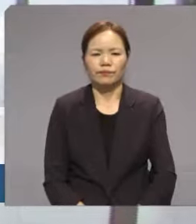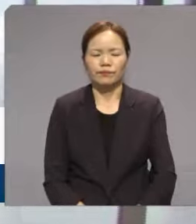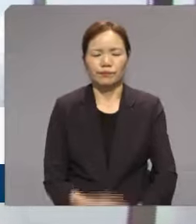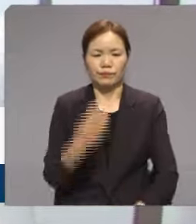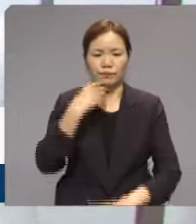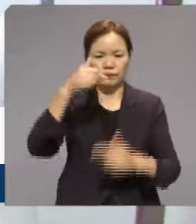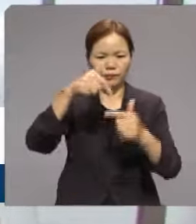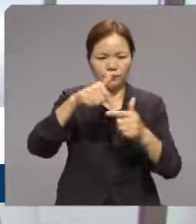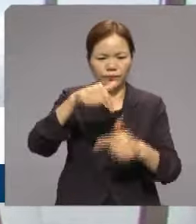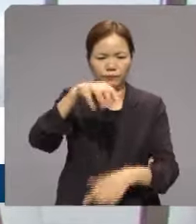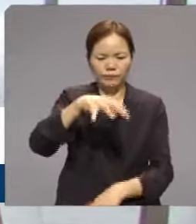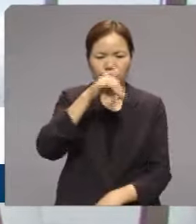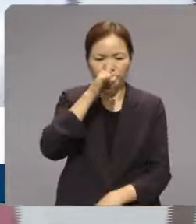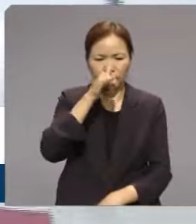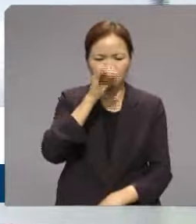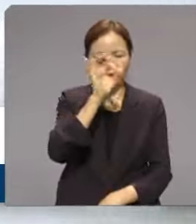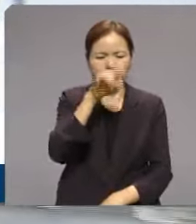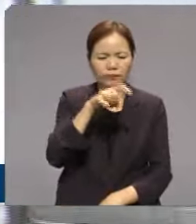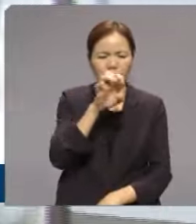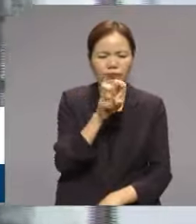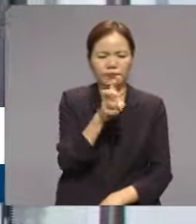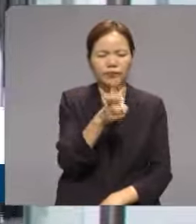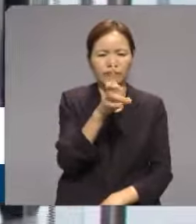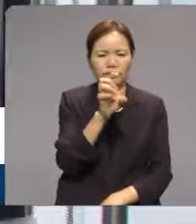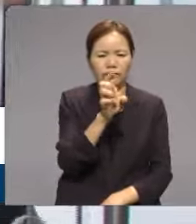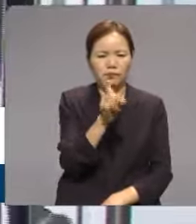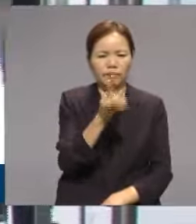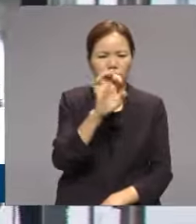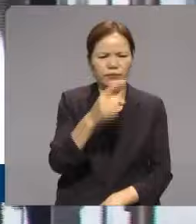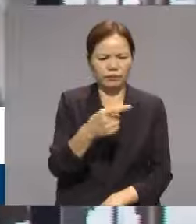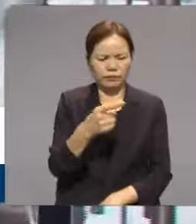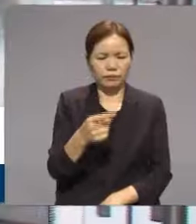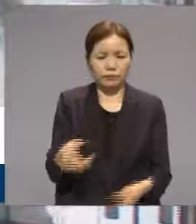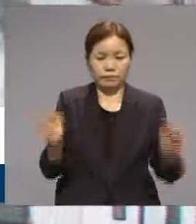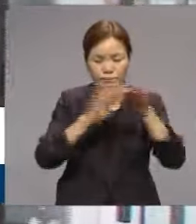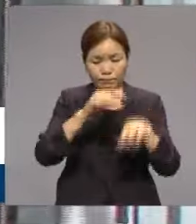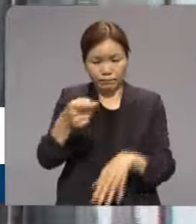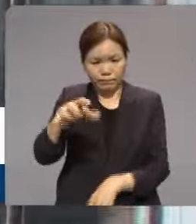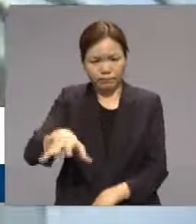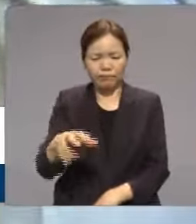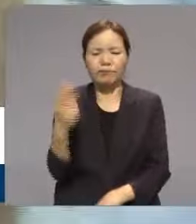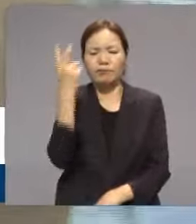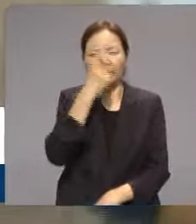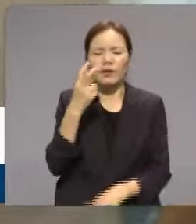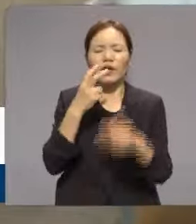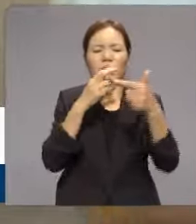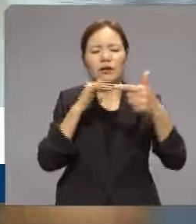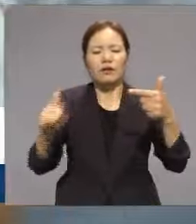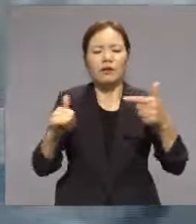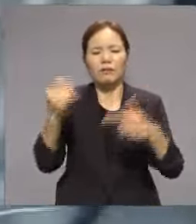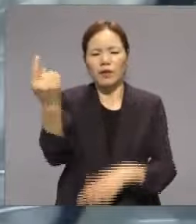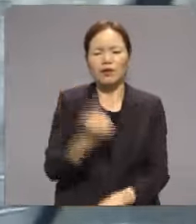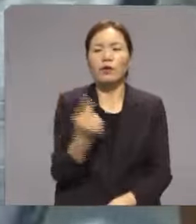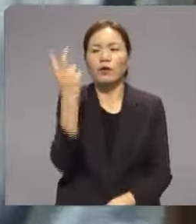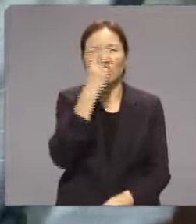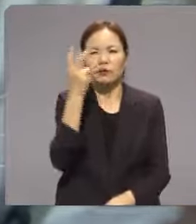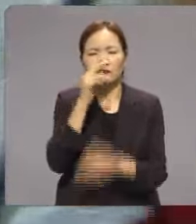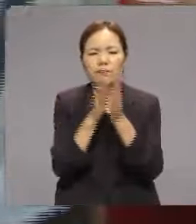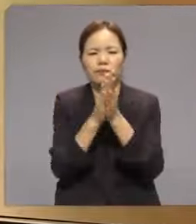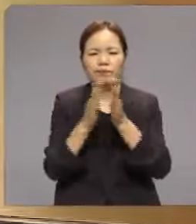서울 강남구에 위치한 위메프 본사 별관. 공정거래위원회 조사관 6명이 도착해 현장 점검을